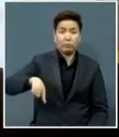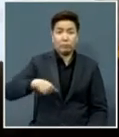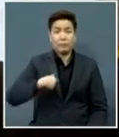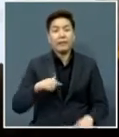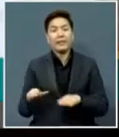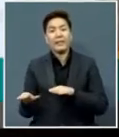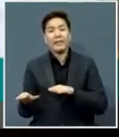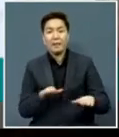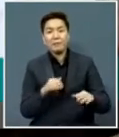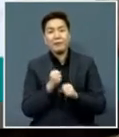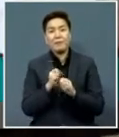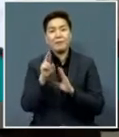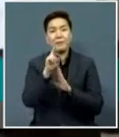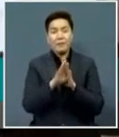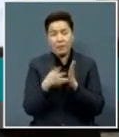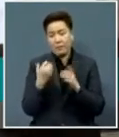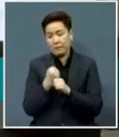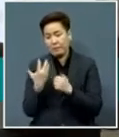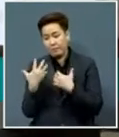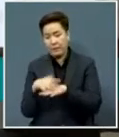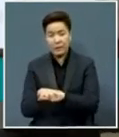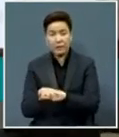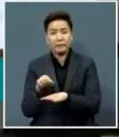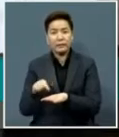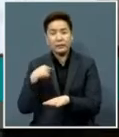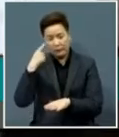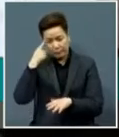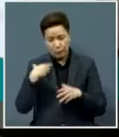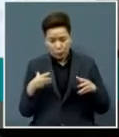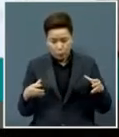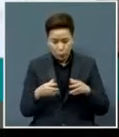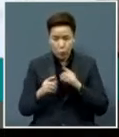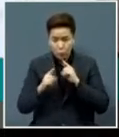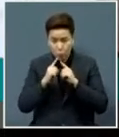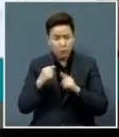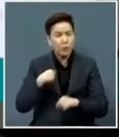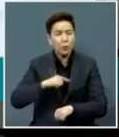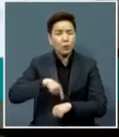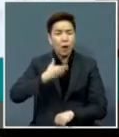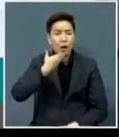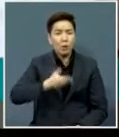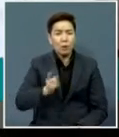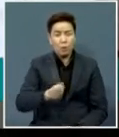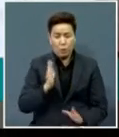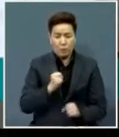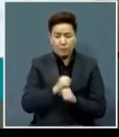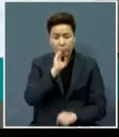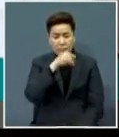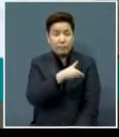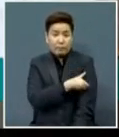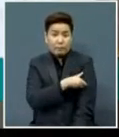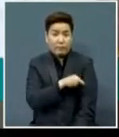จัดเตรียมในเรื่องระบบแล้วในเรื่องของการประสานงานนะครับเราก็มีทีมที่คุยกันอยู่ตลอดเวลานะฮะทั้งเจ้าหน้าที่ของกทม.เ